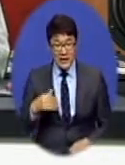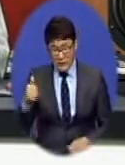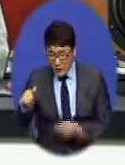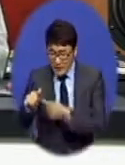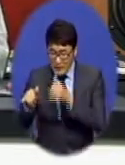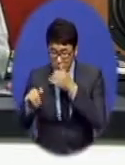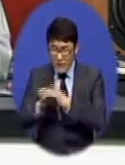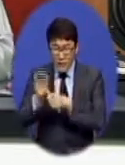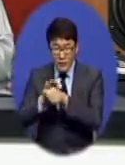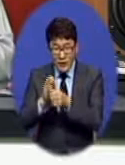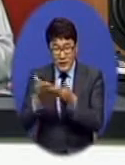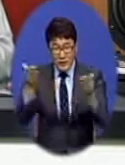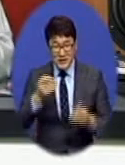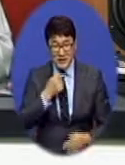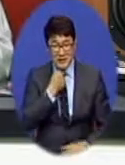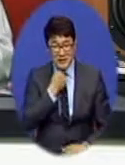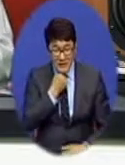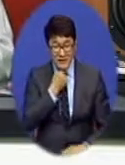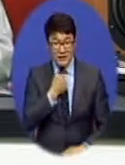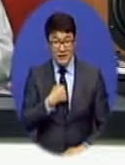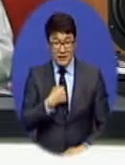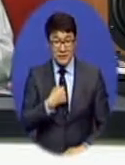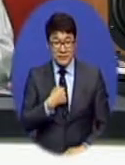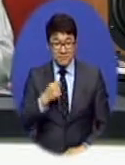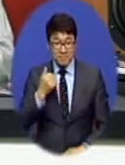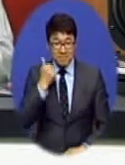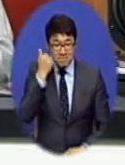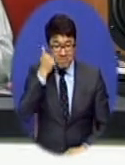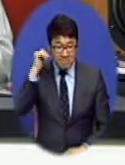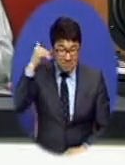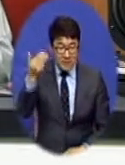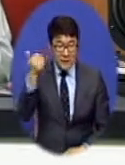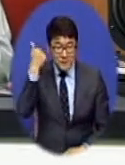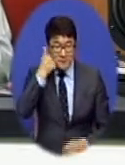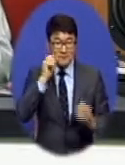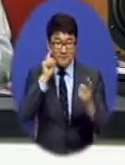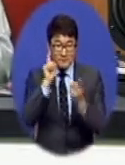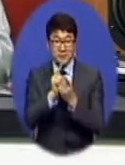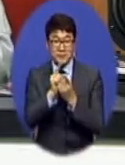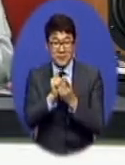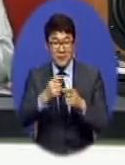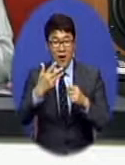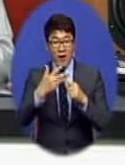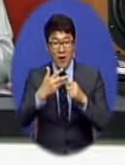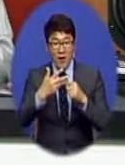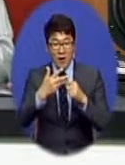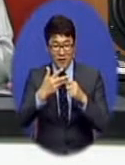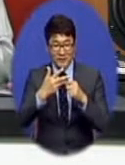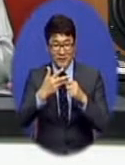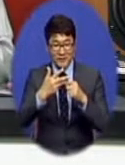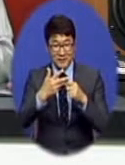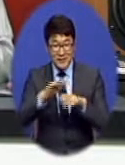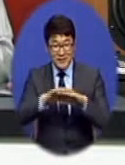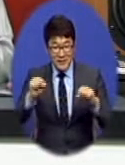지금 누르고 싶다. 네. 자, 다음 참가자 또 어쨌든 만나보고 네. 합시다. 자, 다음은 여덟 번째 참가자입니다.